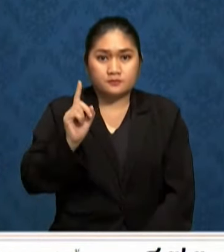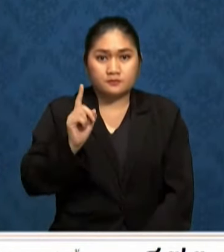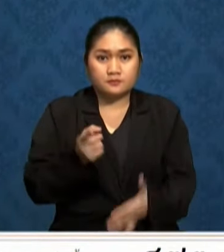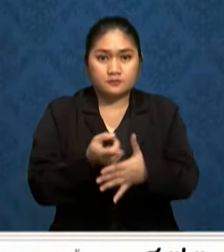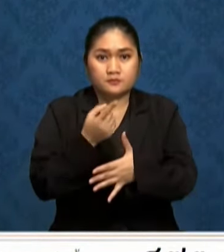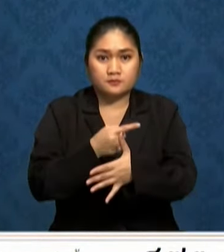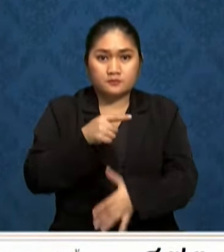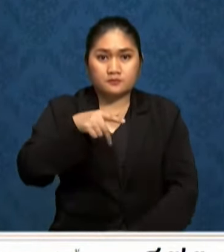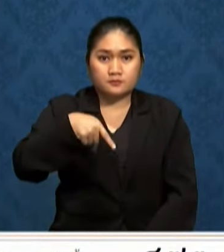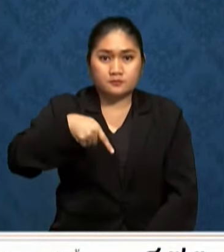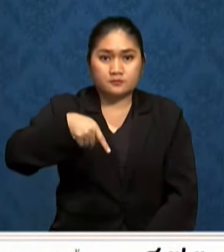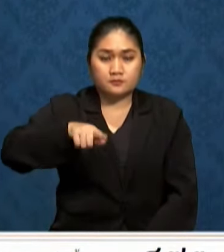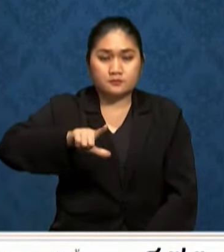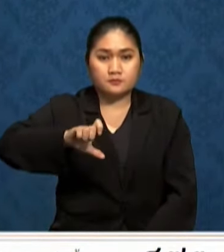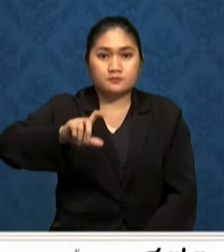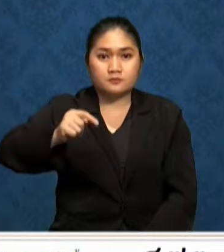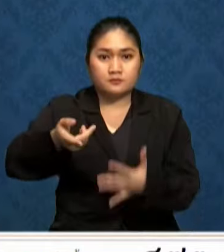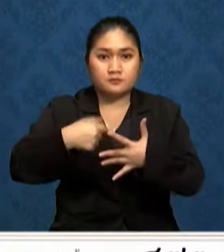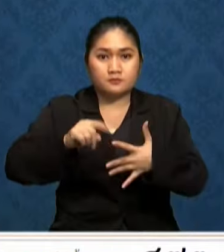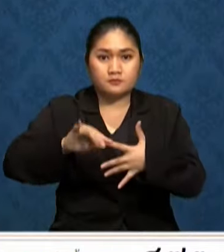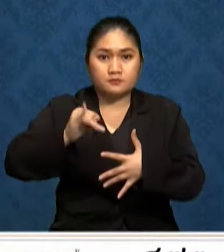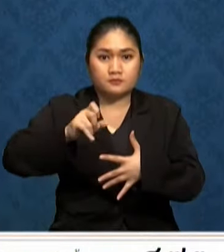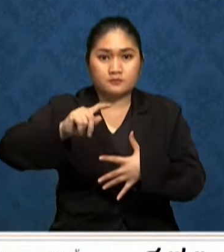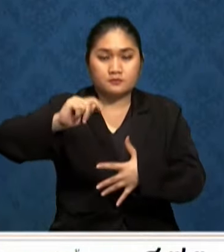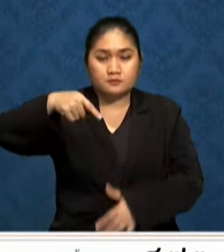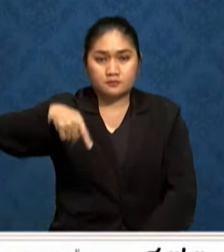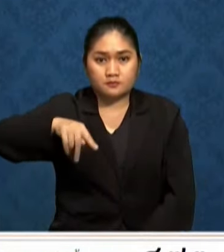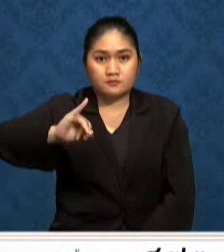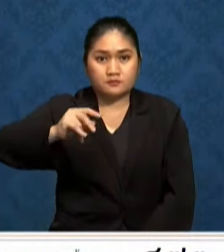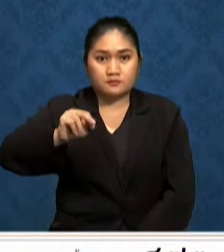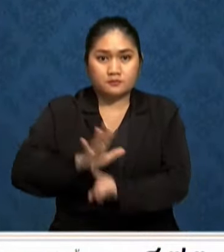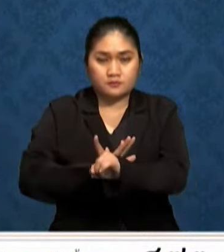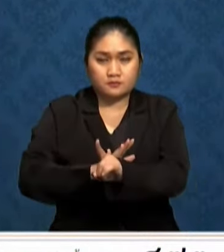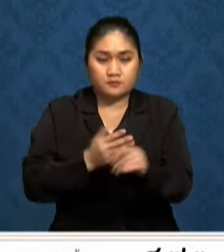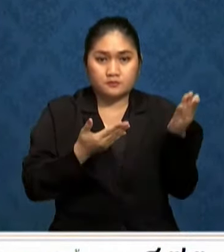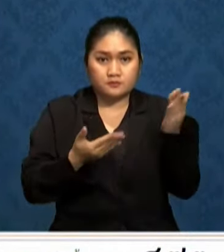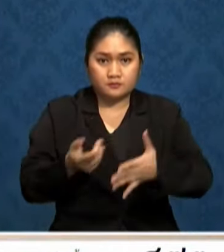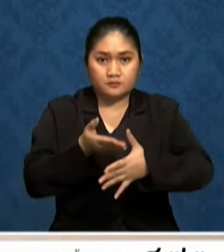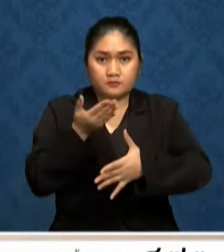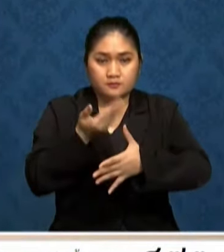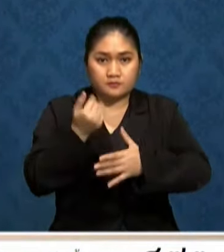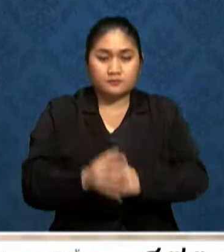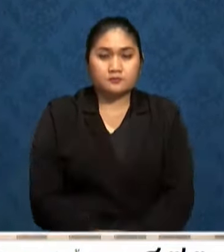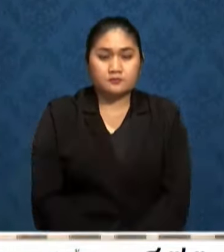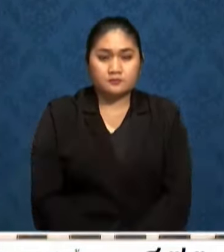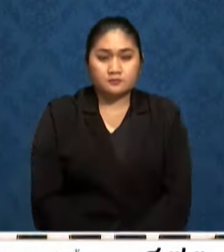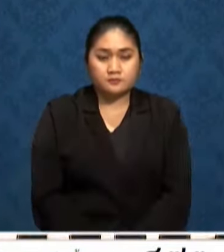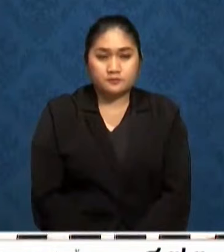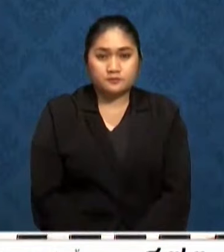ท่านพริษวัชรรสิน และต่อด้วยท่านจิธพธวิลยาโร นะครัเชญท่พริษครับ